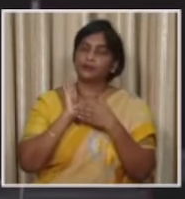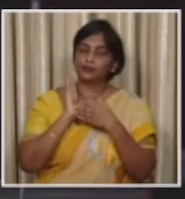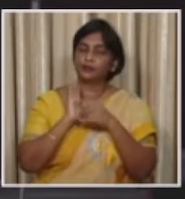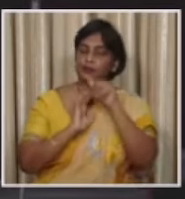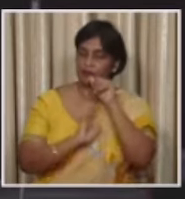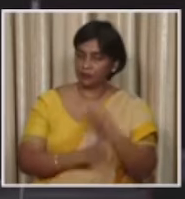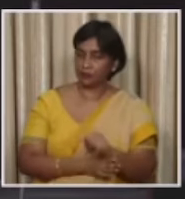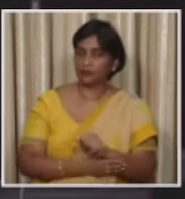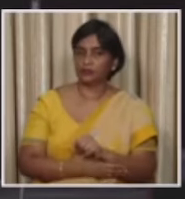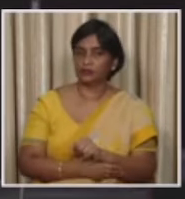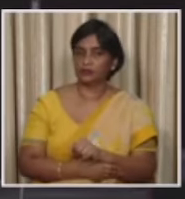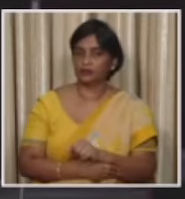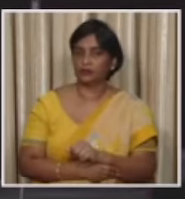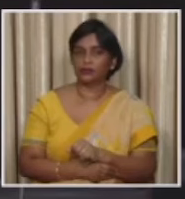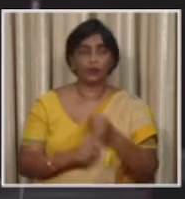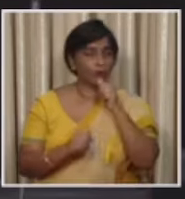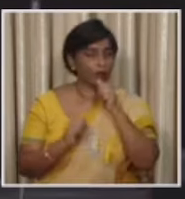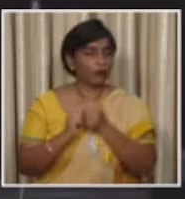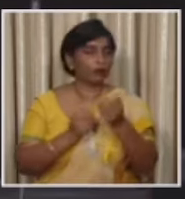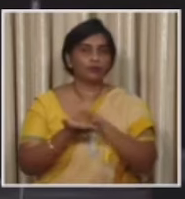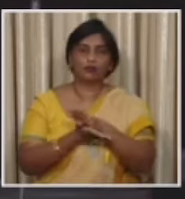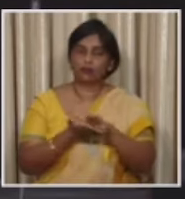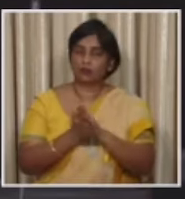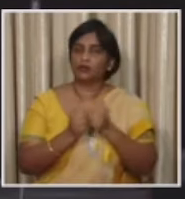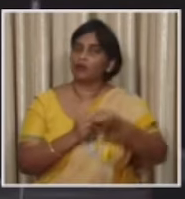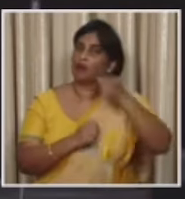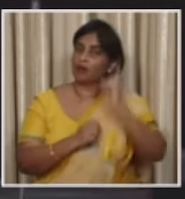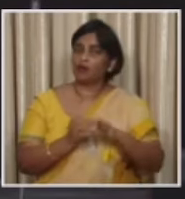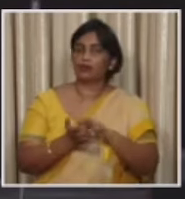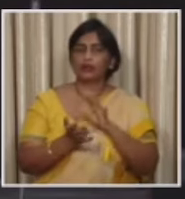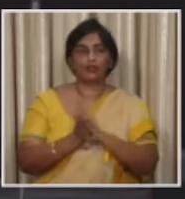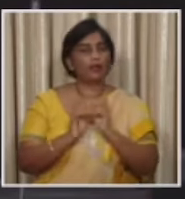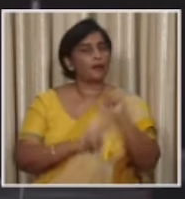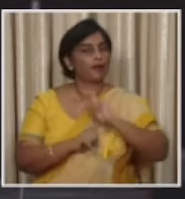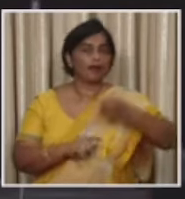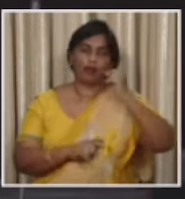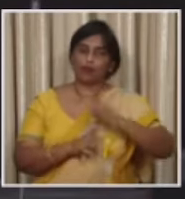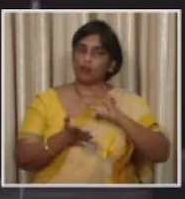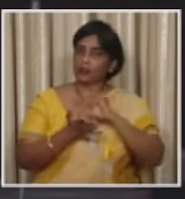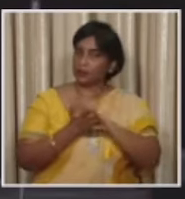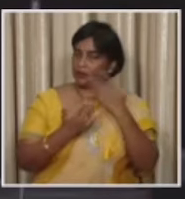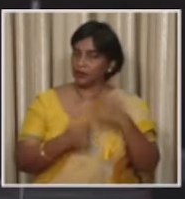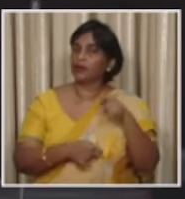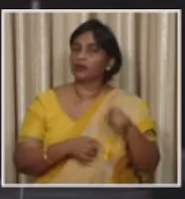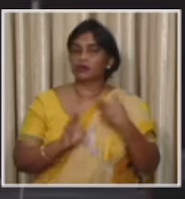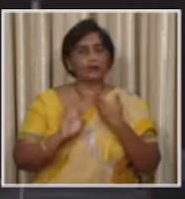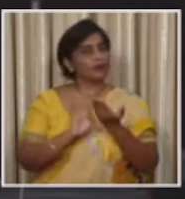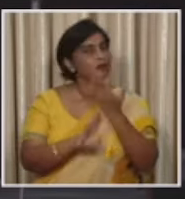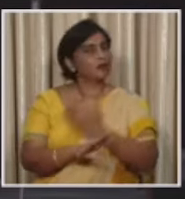ඇත්තටම සිදුවිය යුතු ප්‍රතිසංස්කරණයකට අවසරය ලබා දුන්නා. අපි පාර්ලිමේන්තුව අනුමත කරා. මොකද මීට